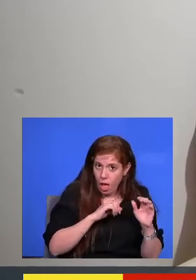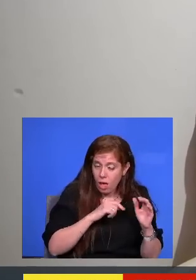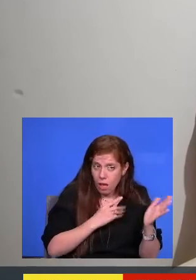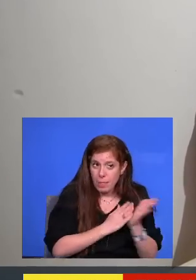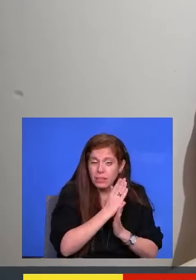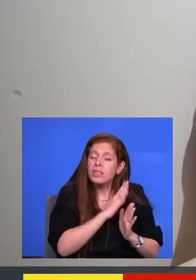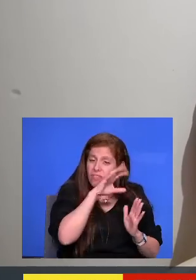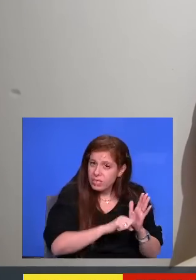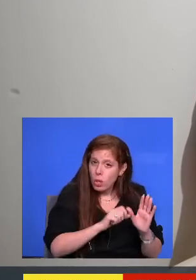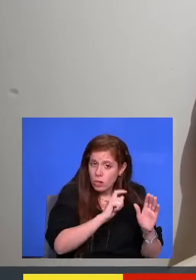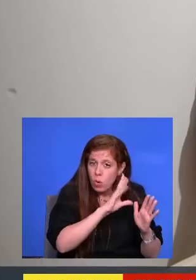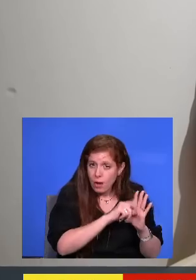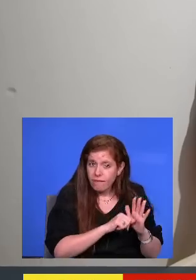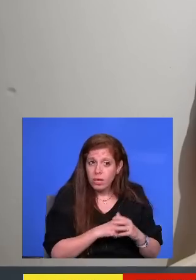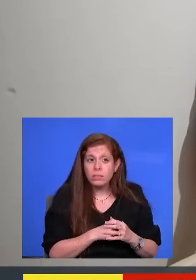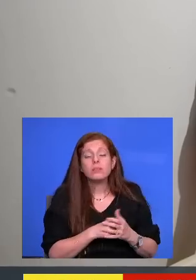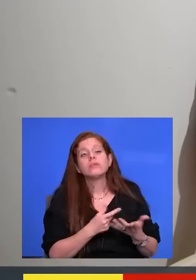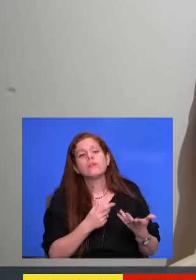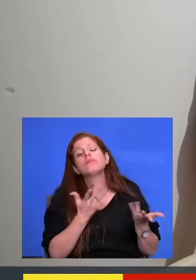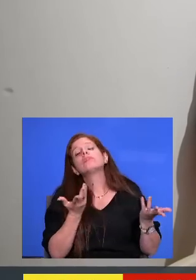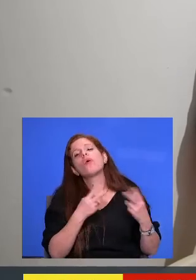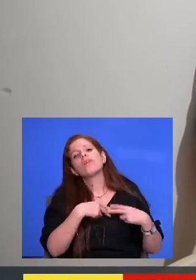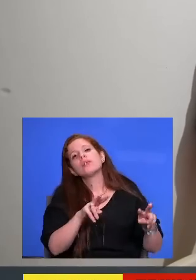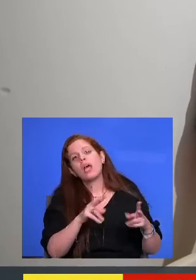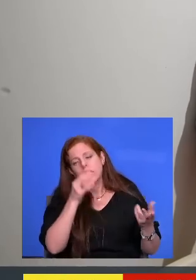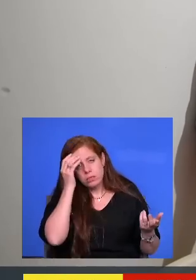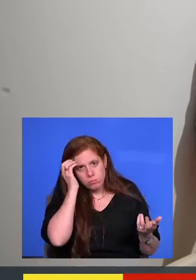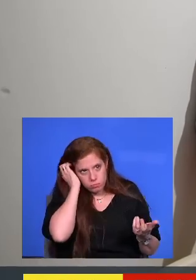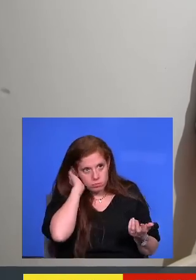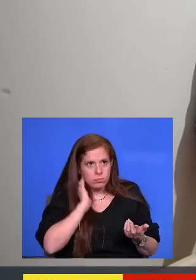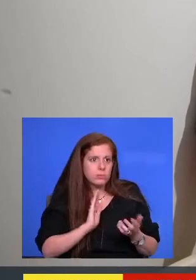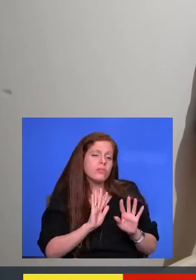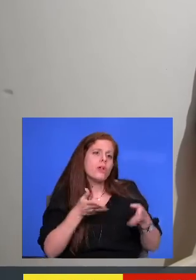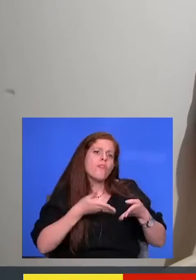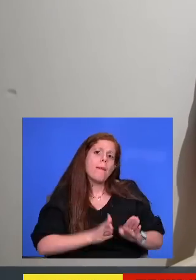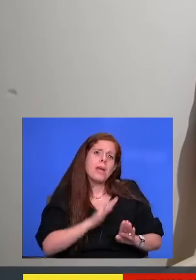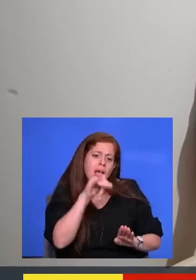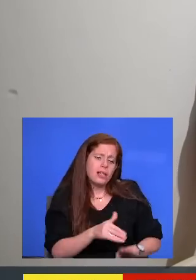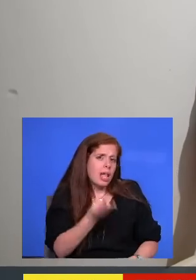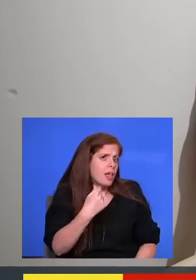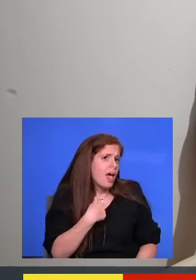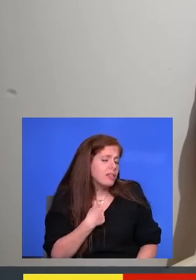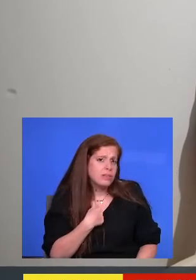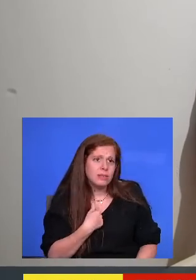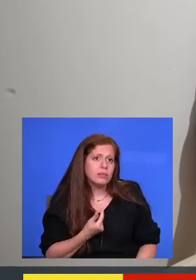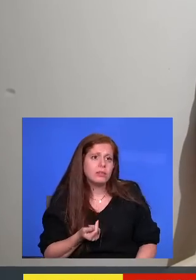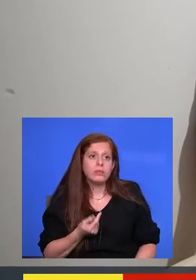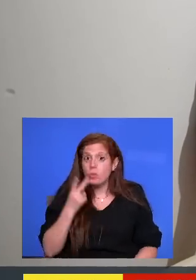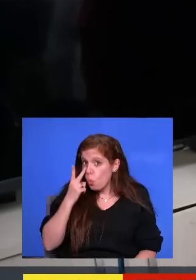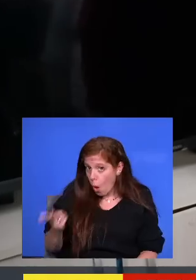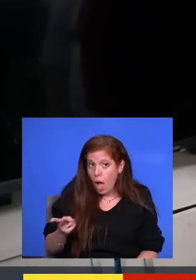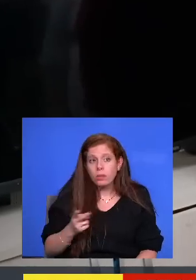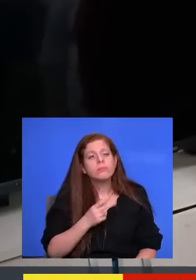גונבת. וזהו, החזרתי אותם. זהו, והבן הקטן היה איתי. רואה את זה? רואה